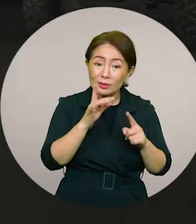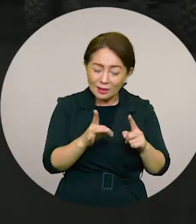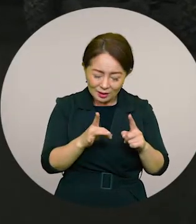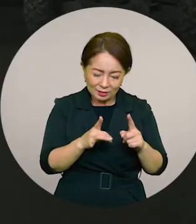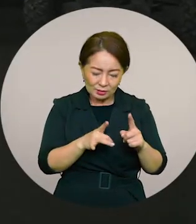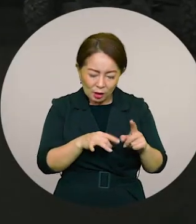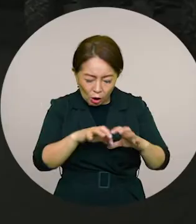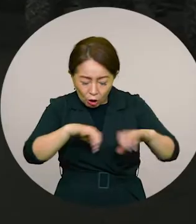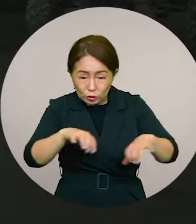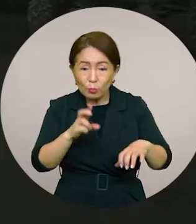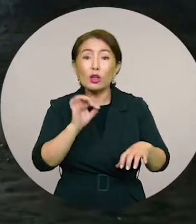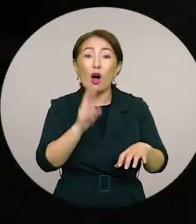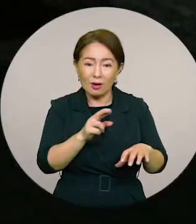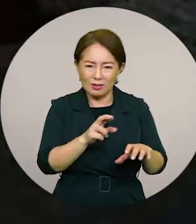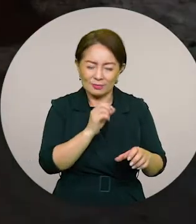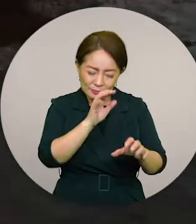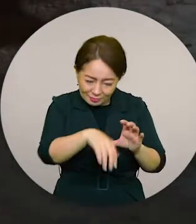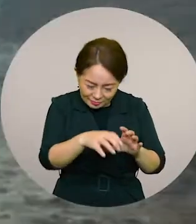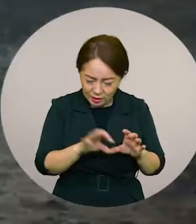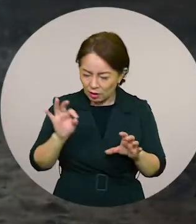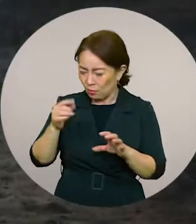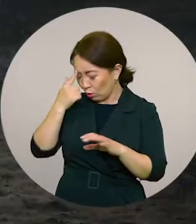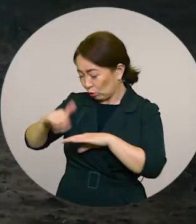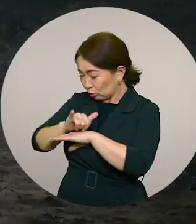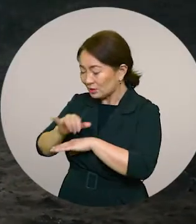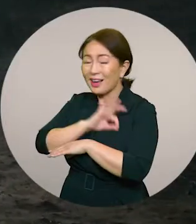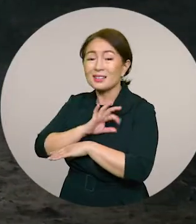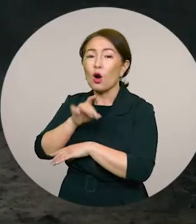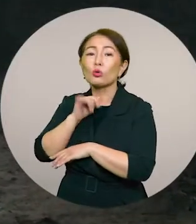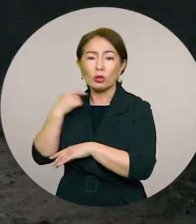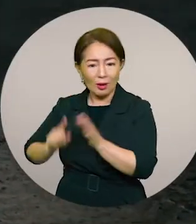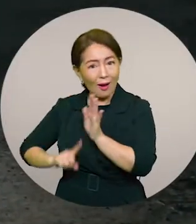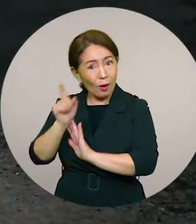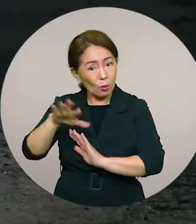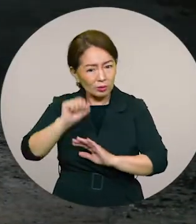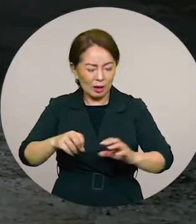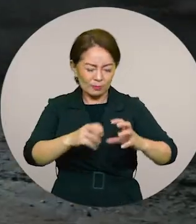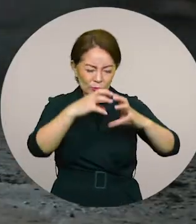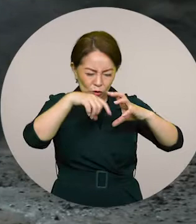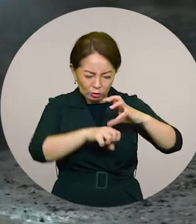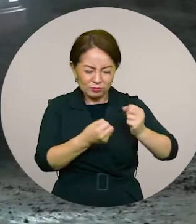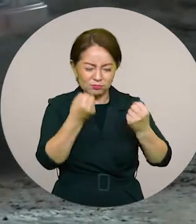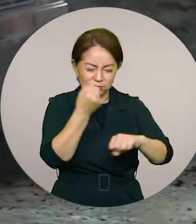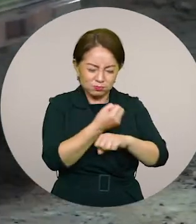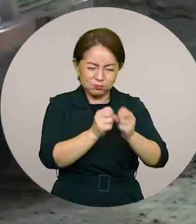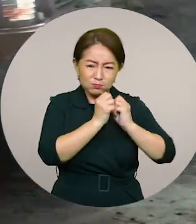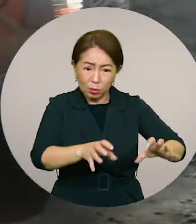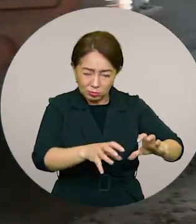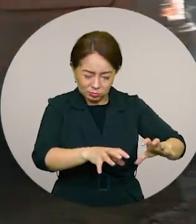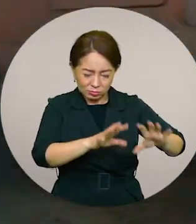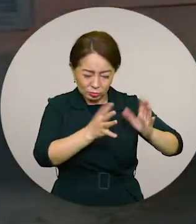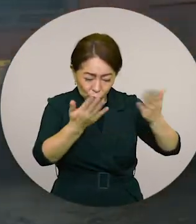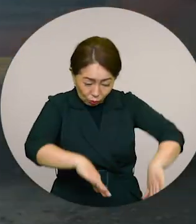хөндийлөн олборлох технологиг манай улс оюу толгой төсөлд анхлан нэвтрүүлж байна. Хөдрийн биетийг тесэлж нураасны дараа хүнд даацсан ачааны